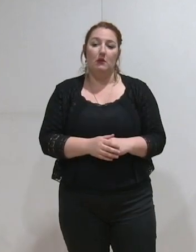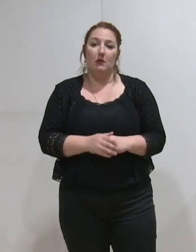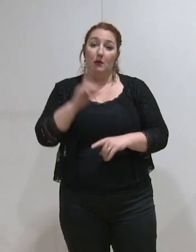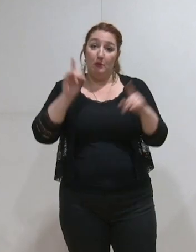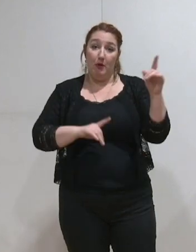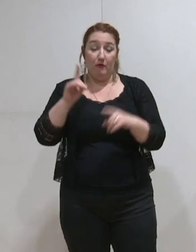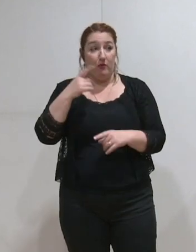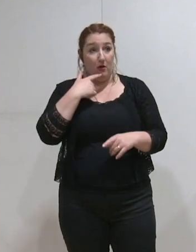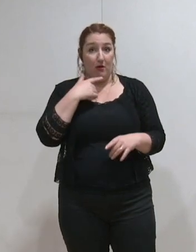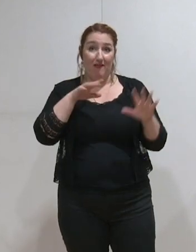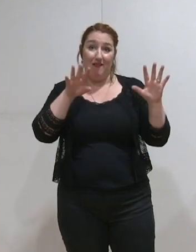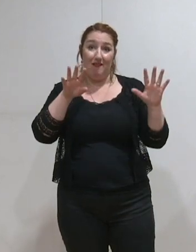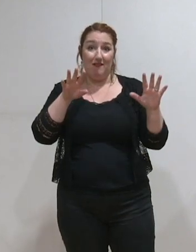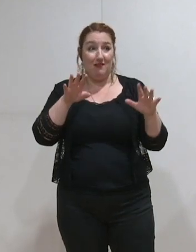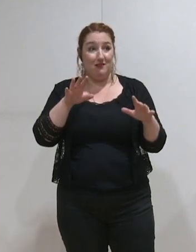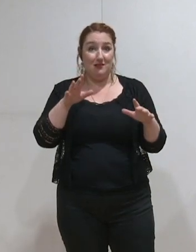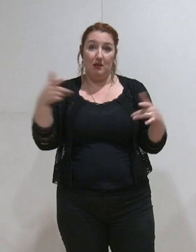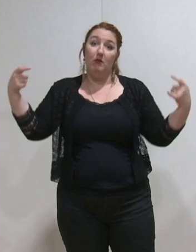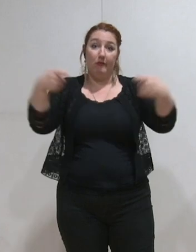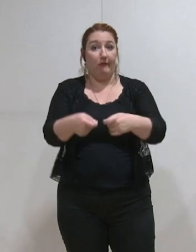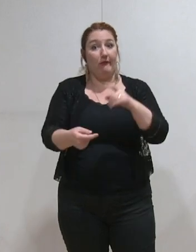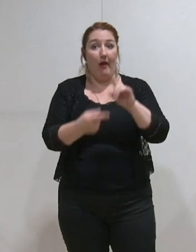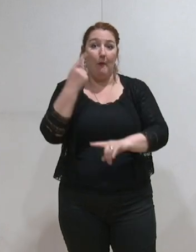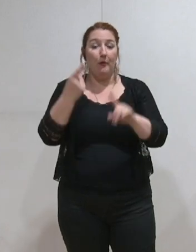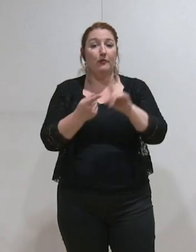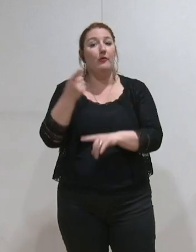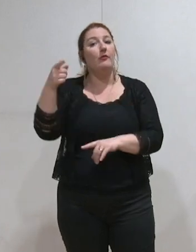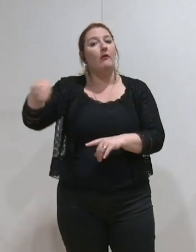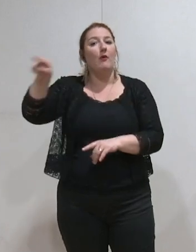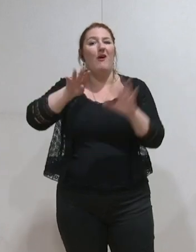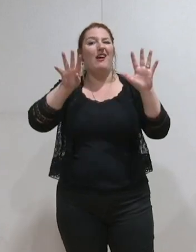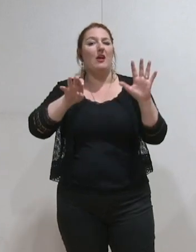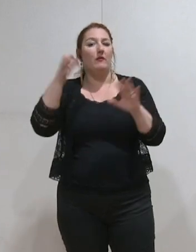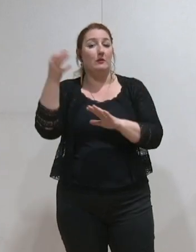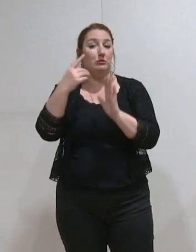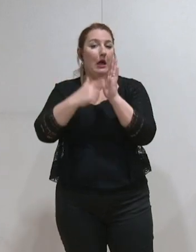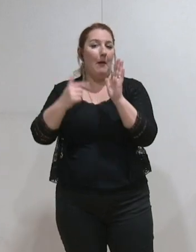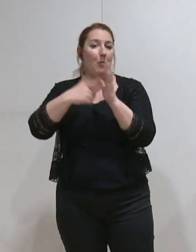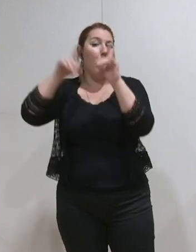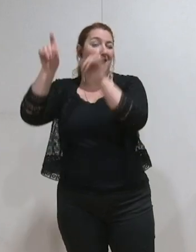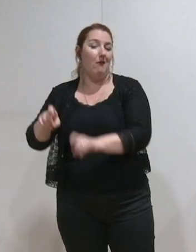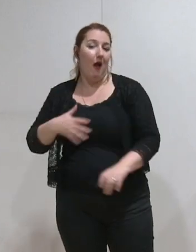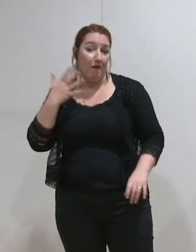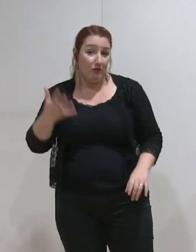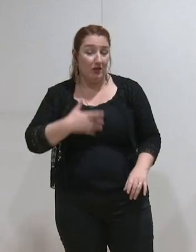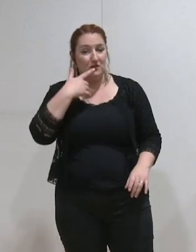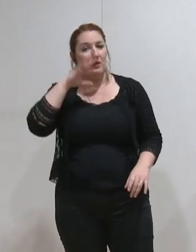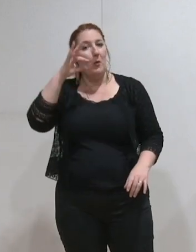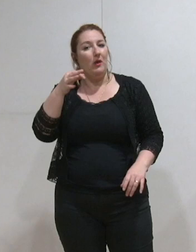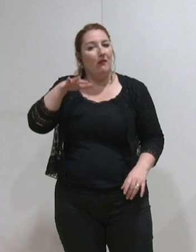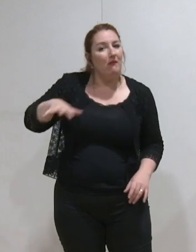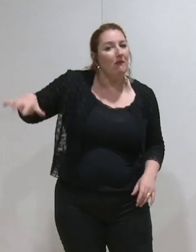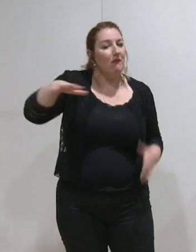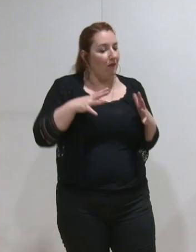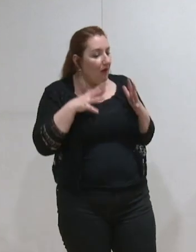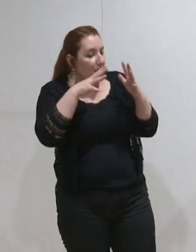c'est 0 % de déduction d'impôts pour zsn donc il y a là aussi un engagement du territoire mais qui rejoint un